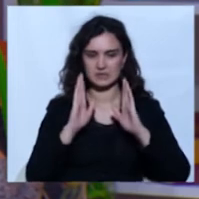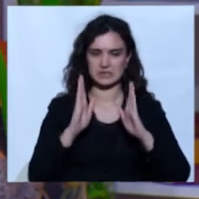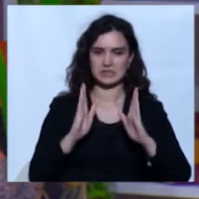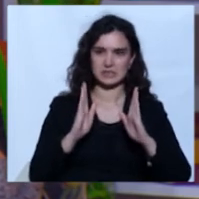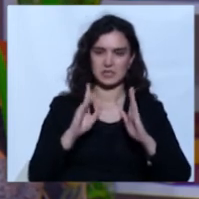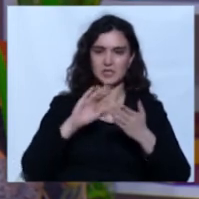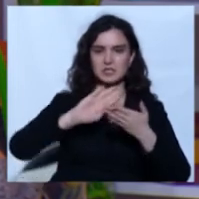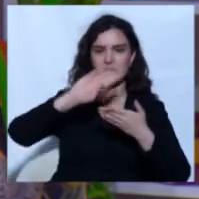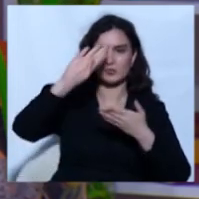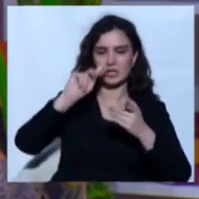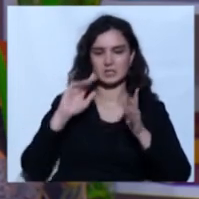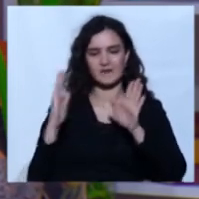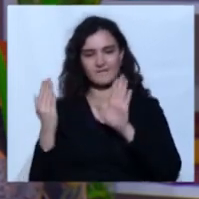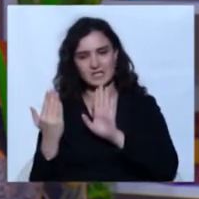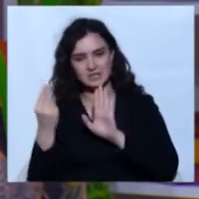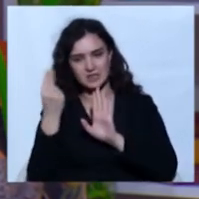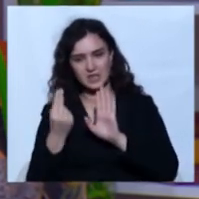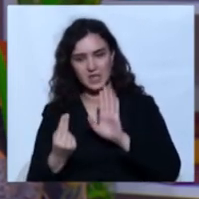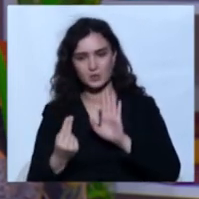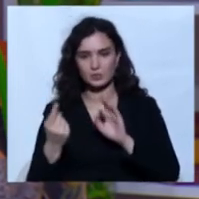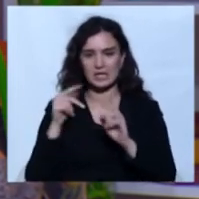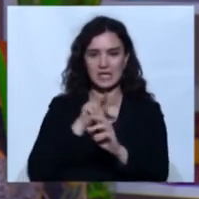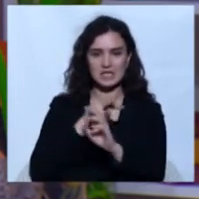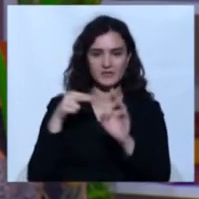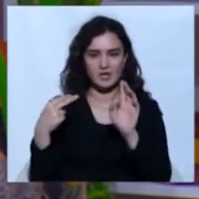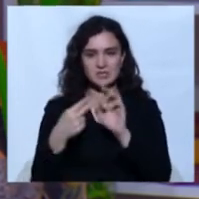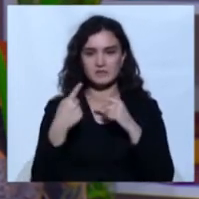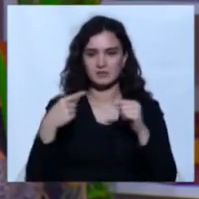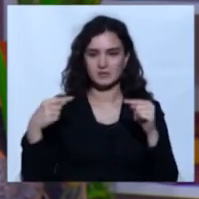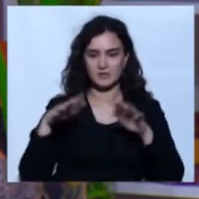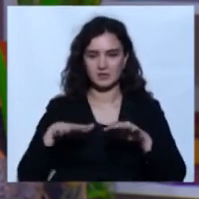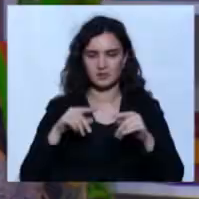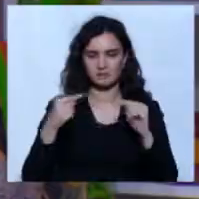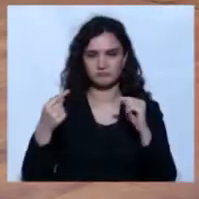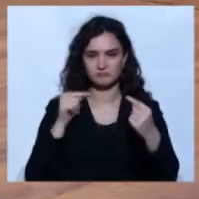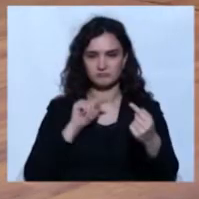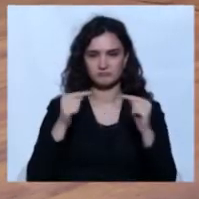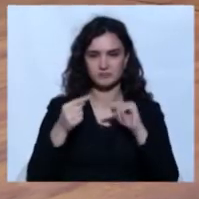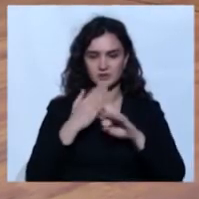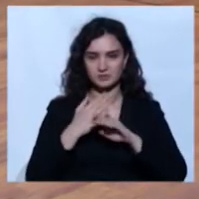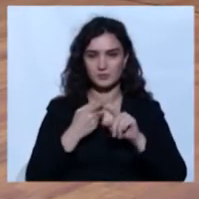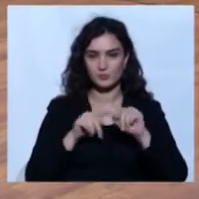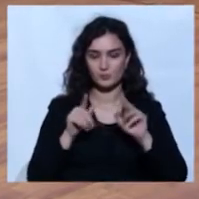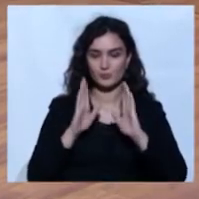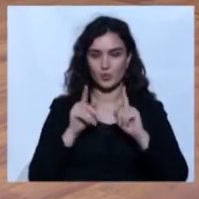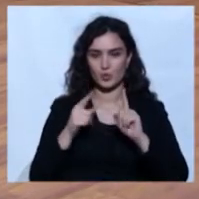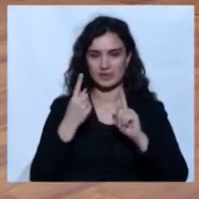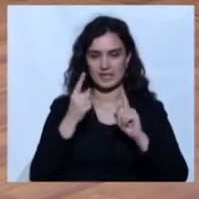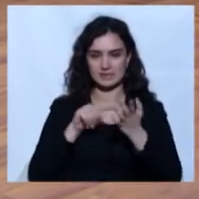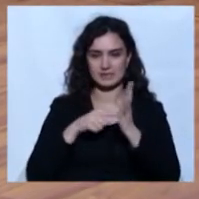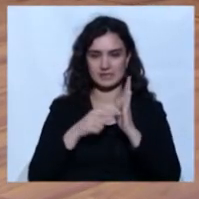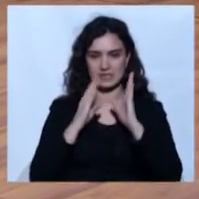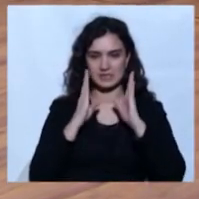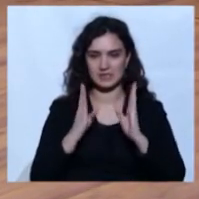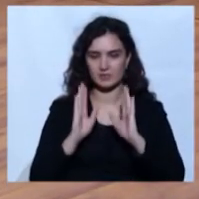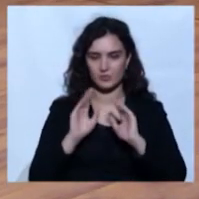წინიდან არის დახატული, რაღაც გვერდიდან, ანუ ხედვის სხვადასხვა წერტილები გვაქვს. აქ კი არის ხედვის მხოლოდ ერთი